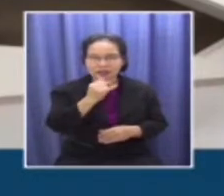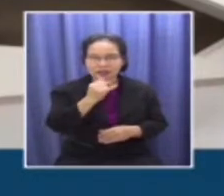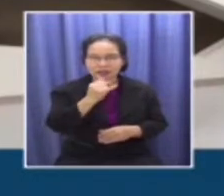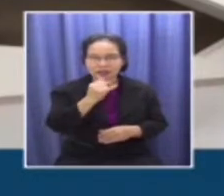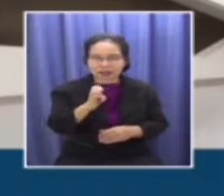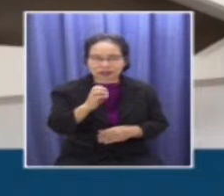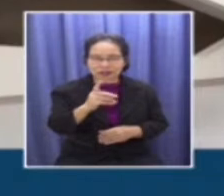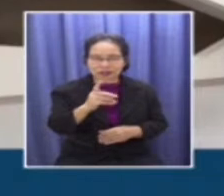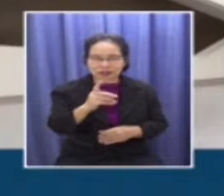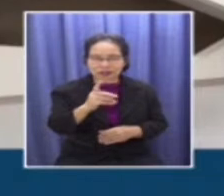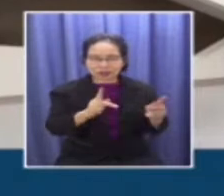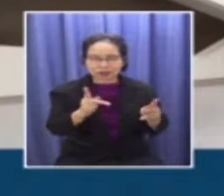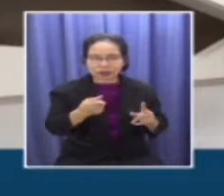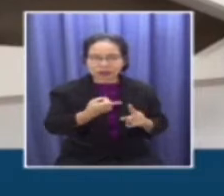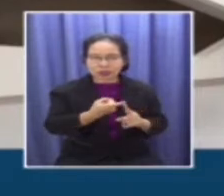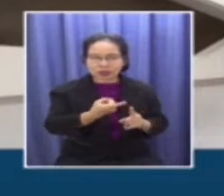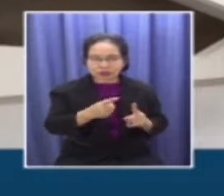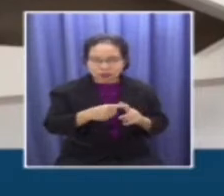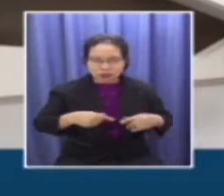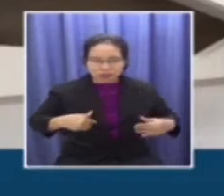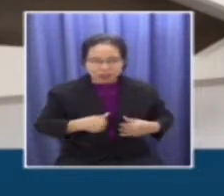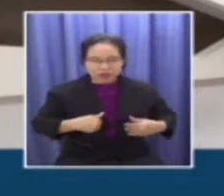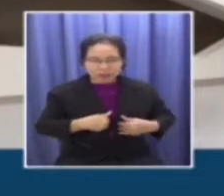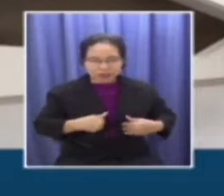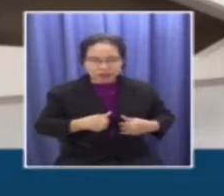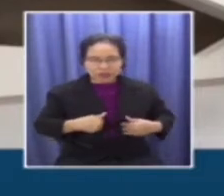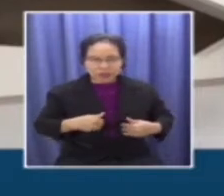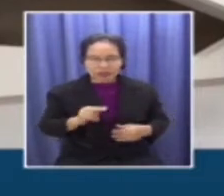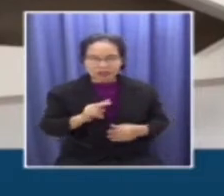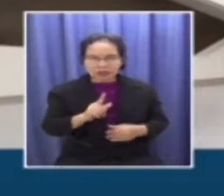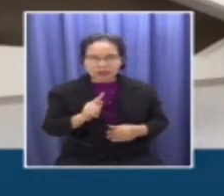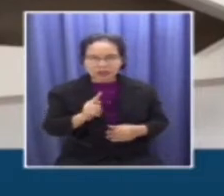se DNA a wanom ɛdiakyire